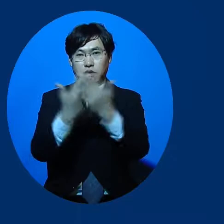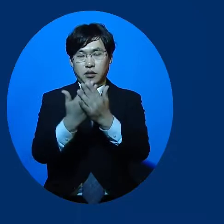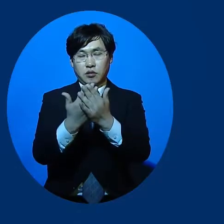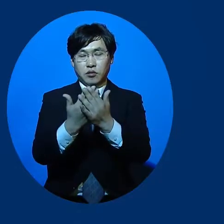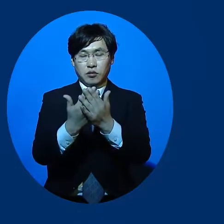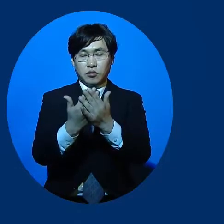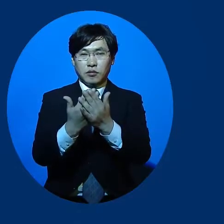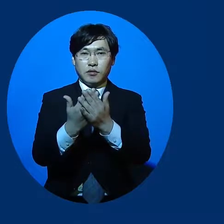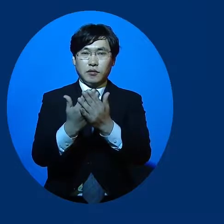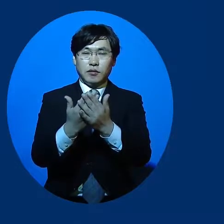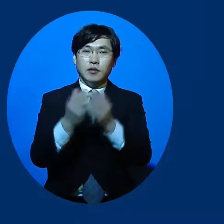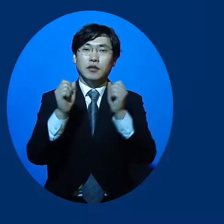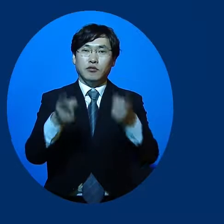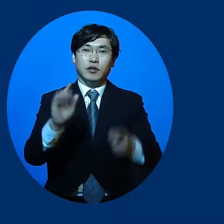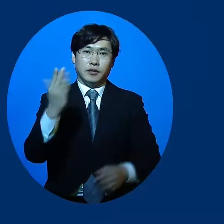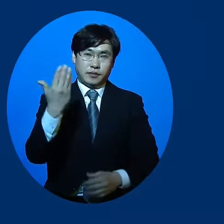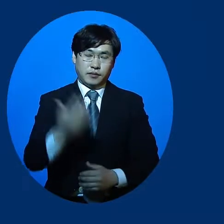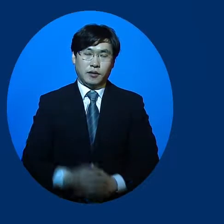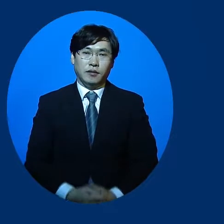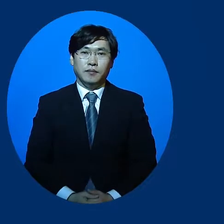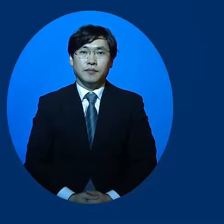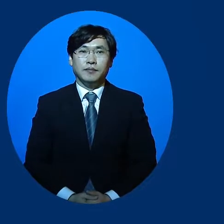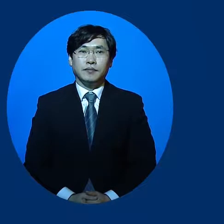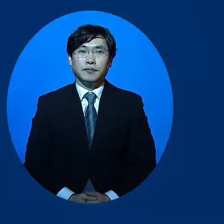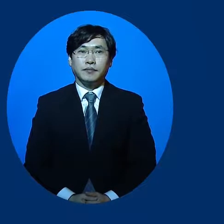계기가 마련되었습니다.